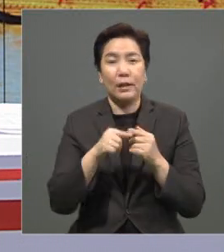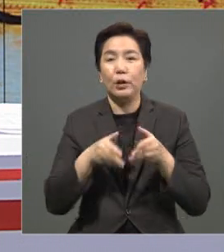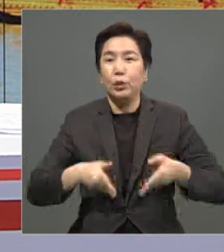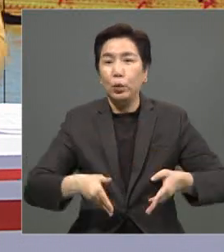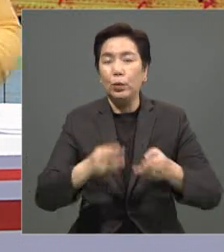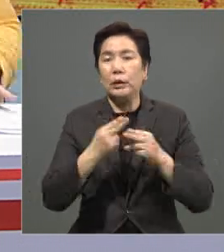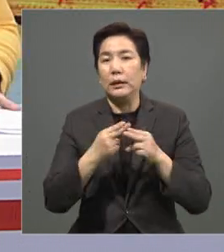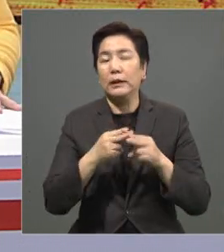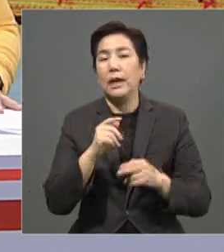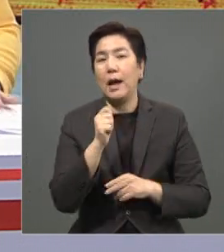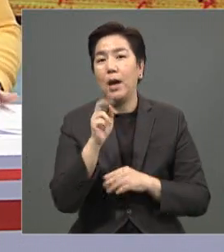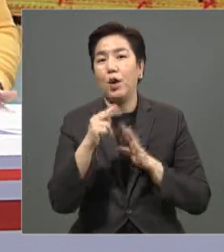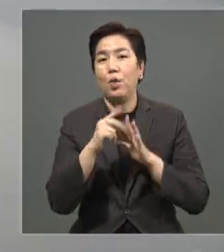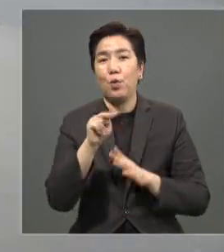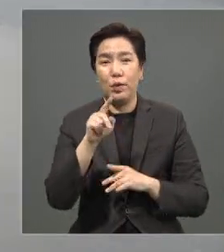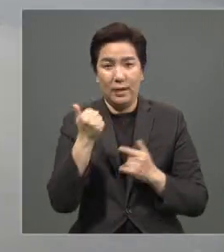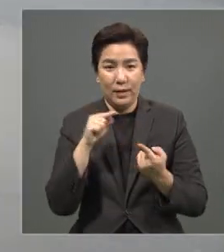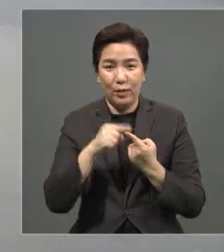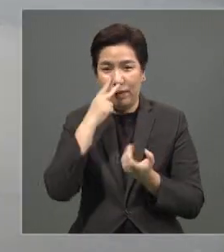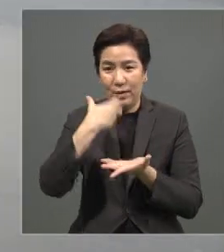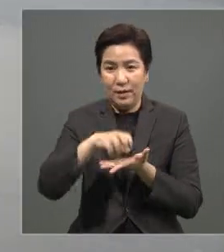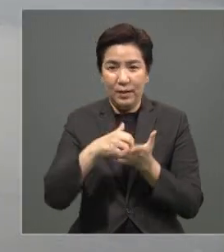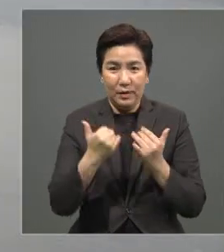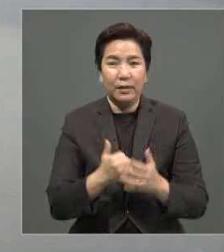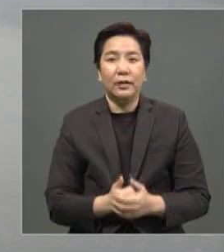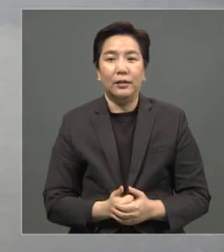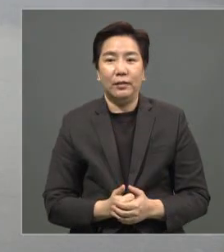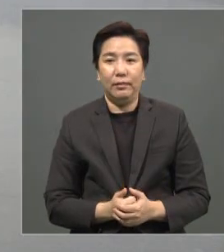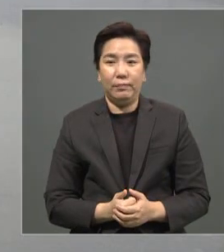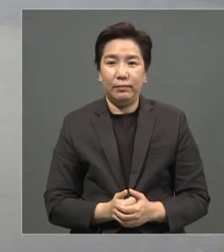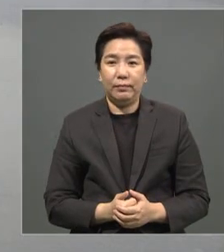อมรินทร์เขตบางกอกน้อยครับคุณจินตนาเชิญครับ